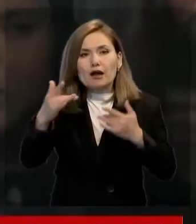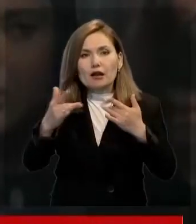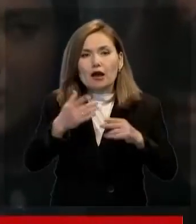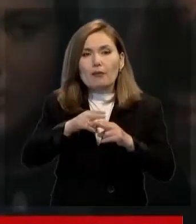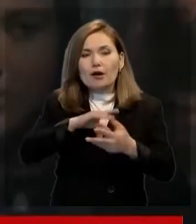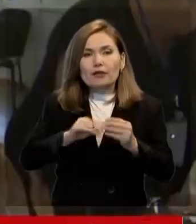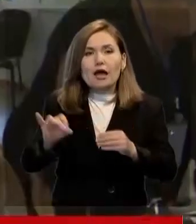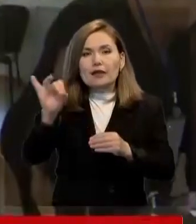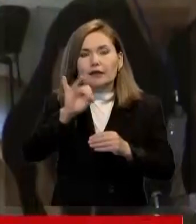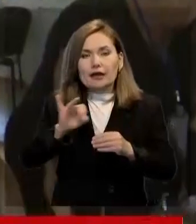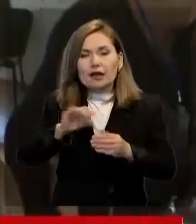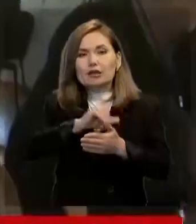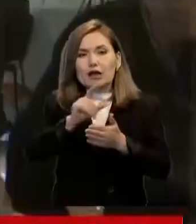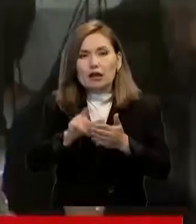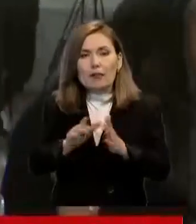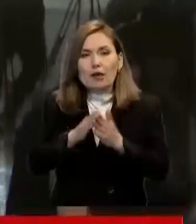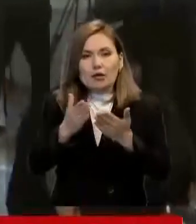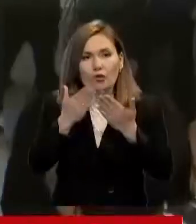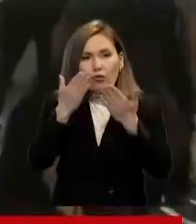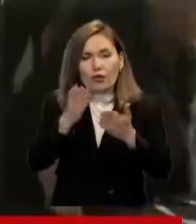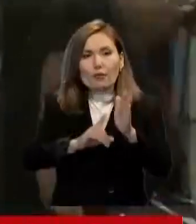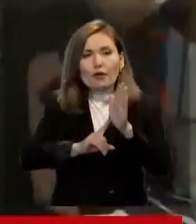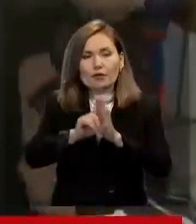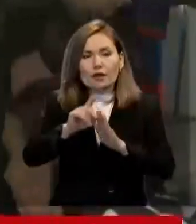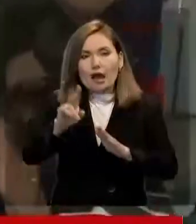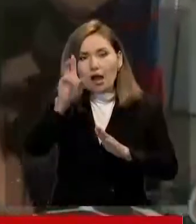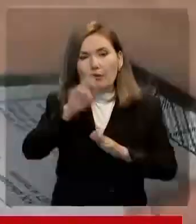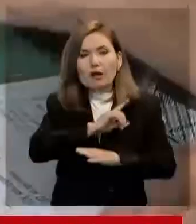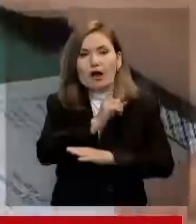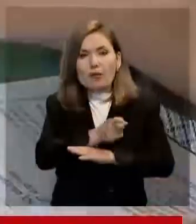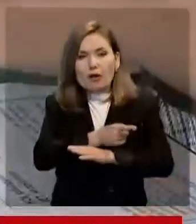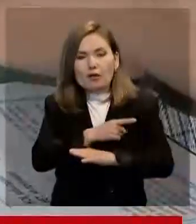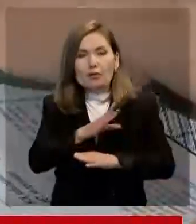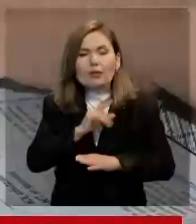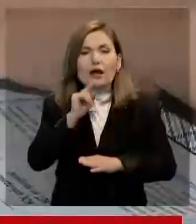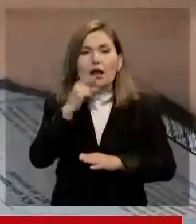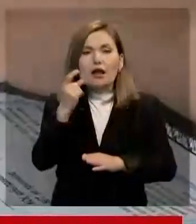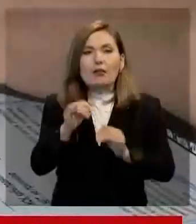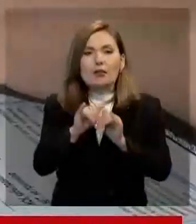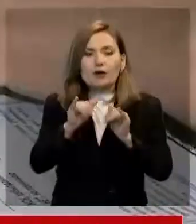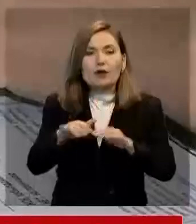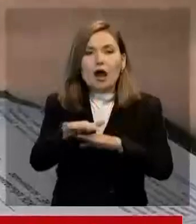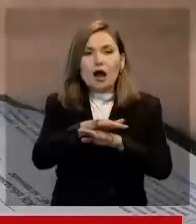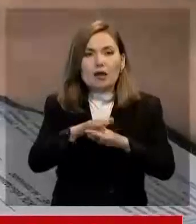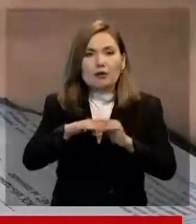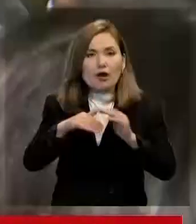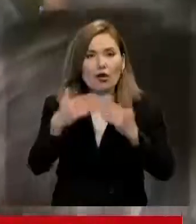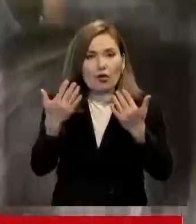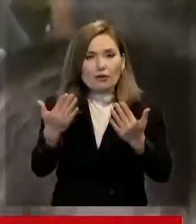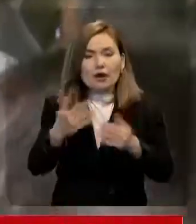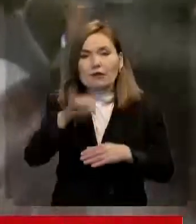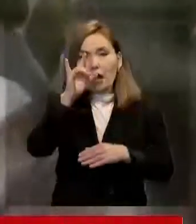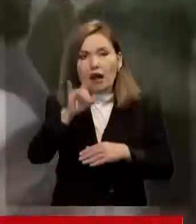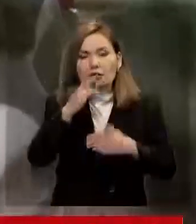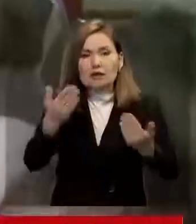кийин тарыхый чыгармаларды кайталап окуп жүргөнүн айтты. Мемлекеттин кубаттуу болуп экономикалык дамуу халыктын колунда, сондуктан